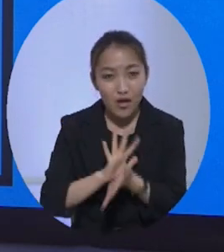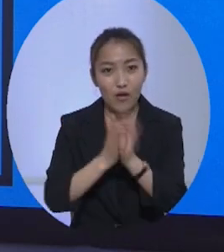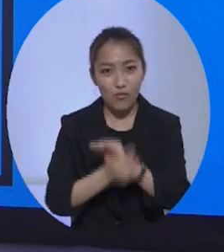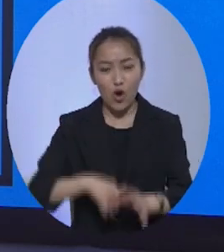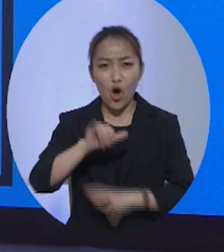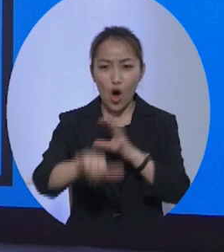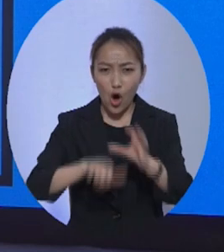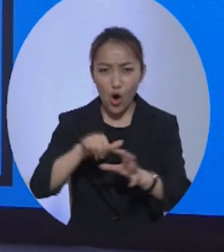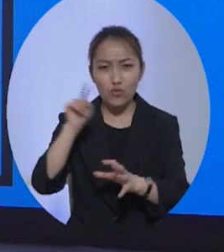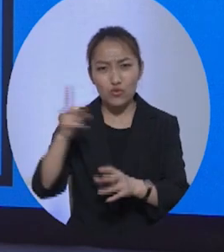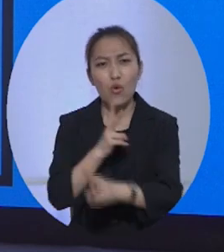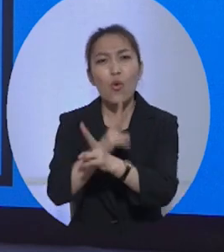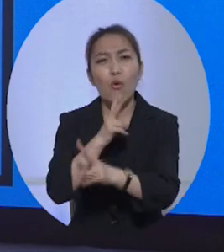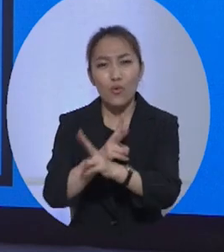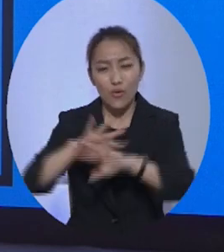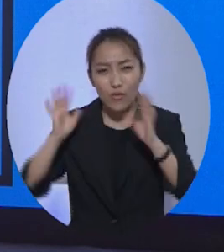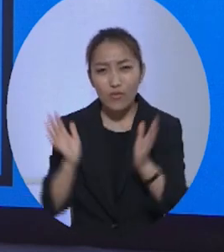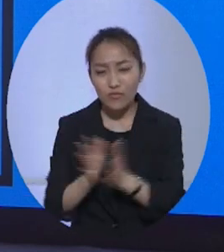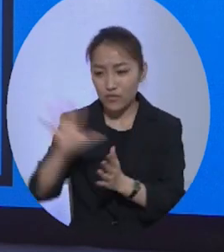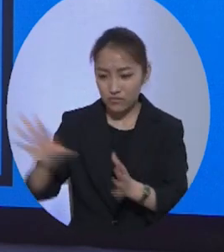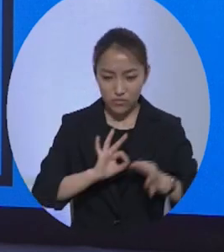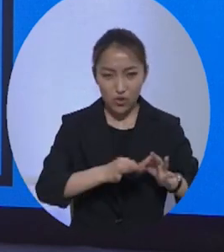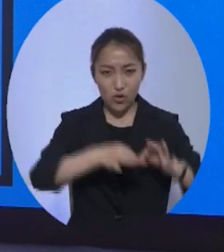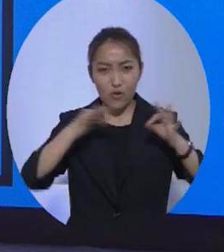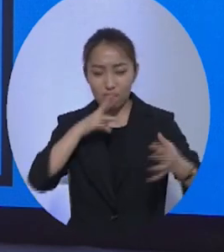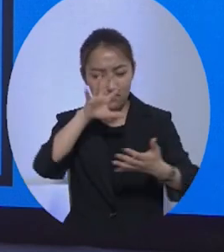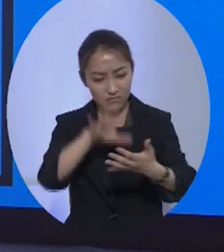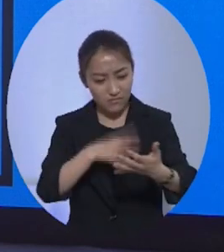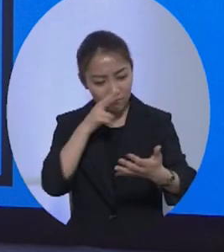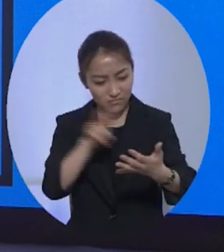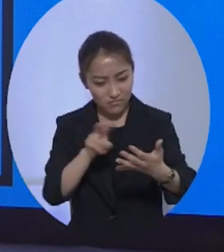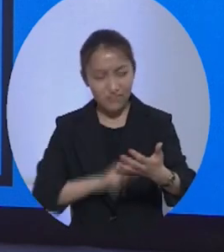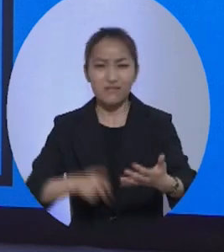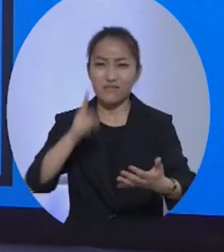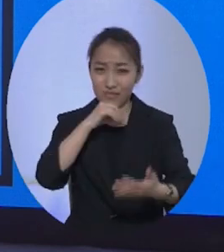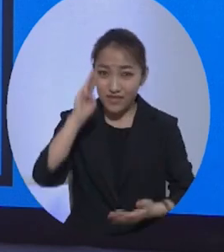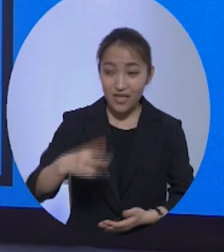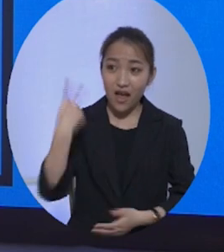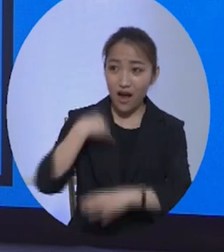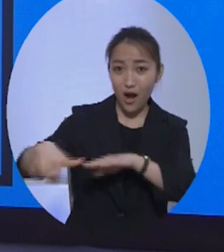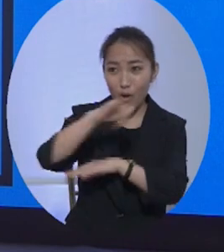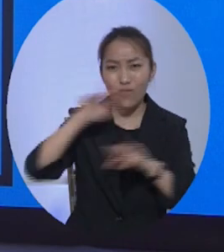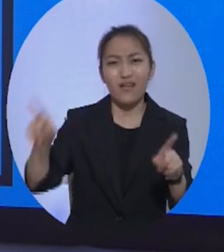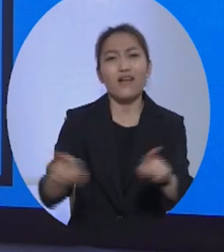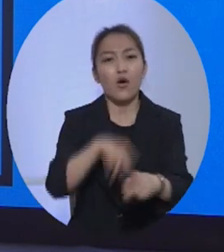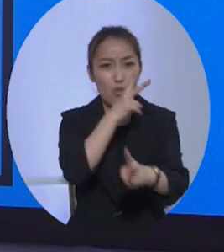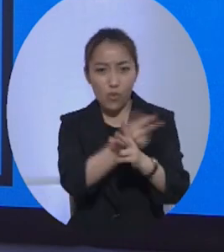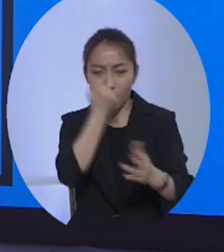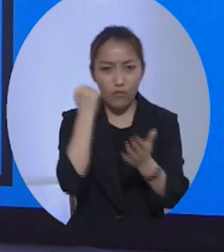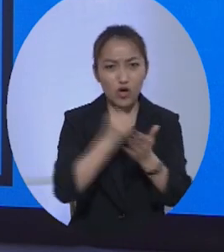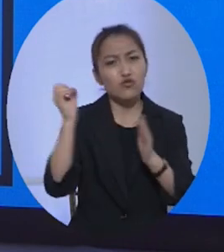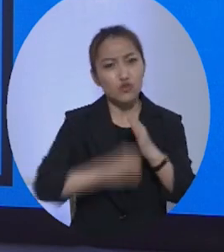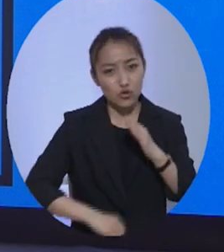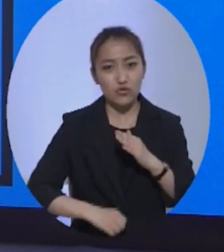улсын үндсэн хуулиудыг орчуулж тавиад задлан ялгал хийгээд тийм ээ. Бид Англи улс руугаа адил үндсэн хуулийг батлах ёстой гэж 11